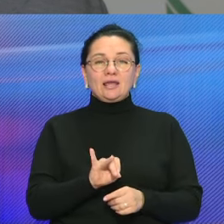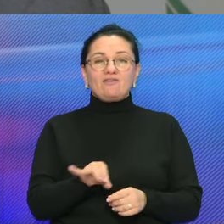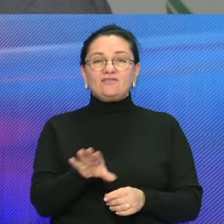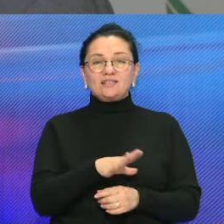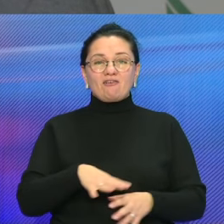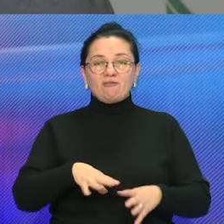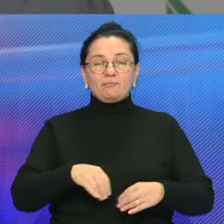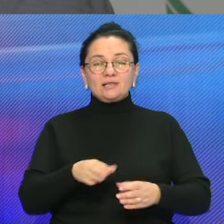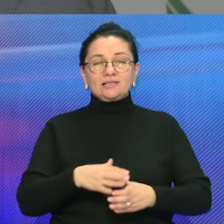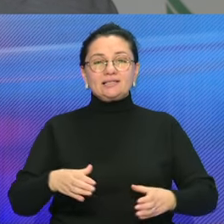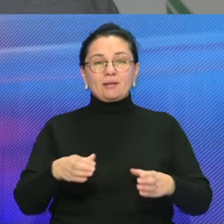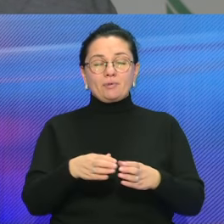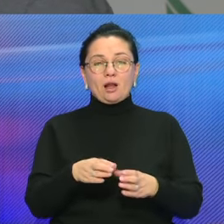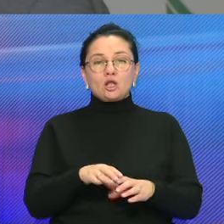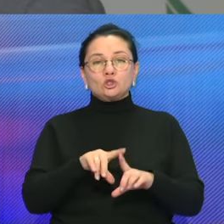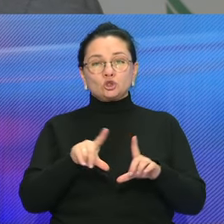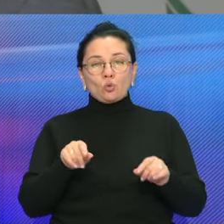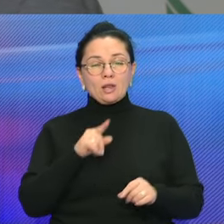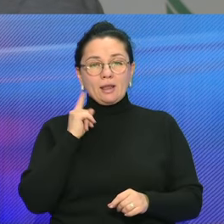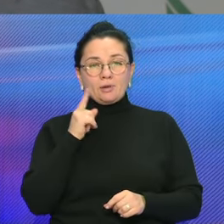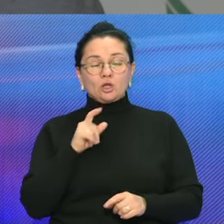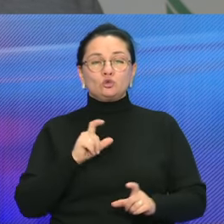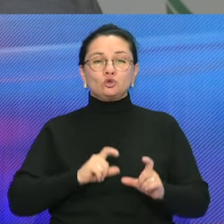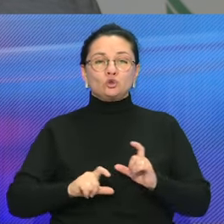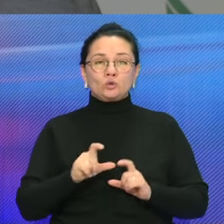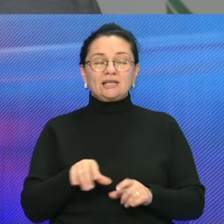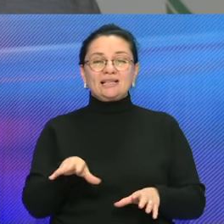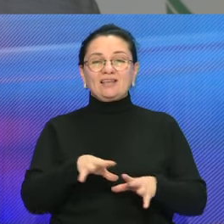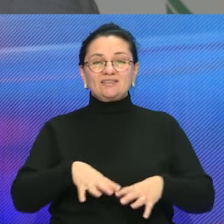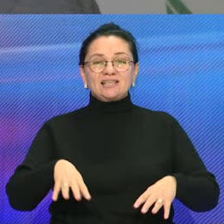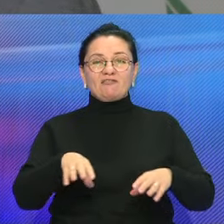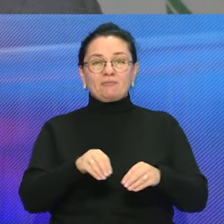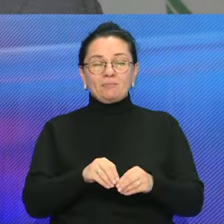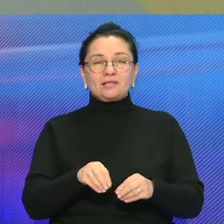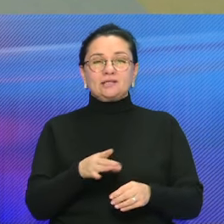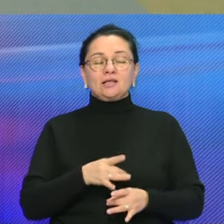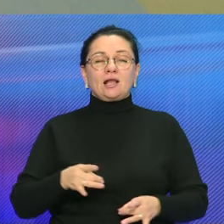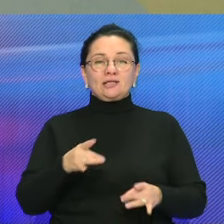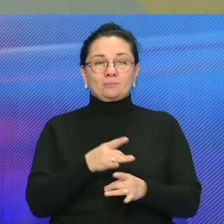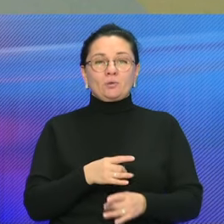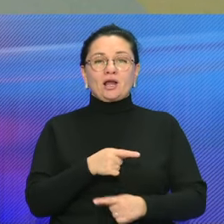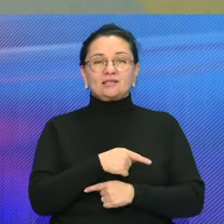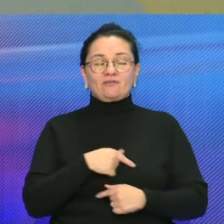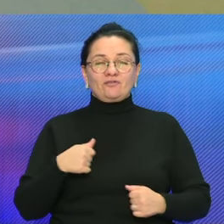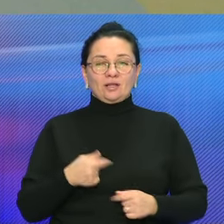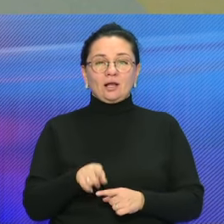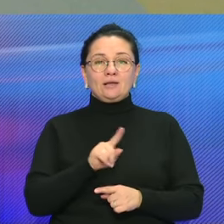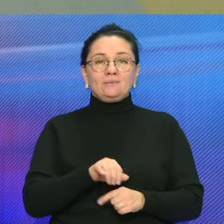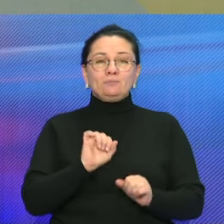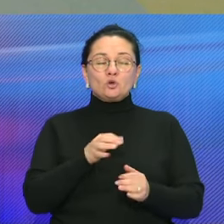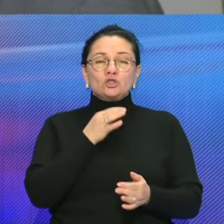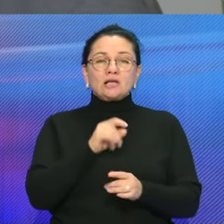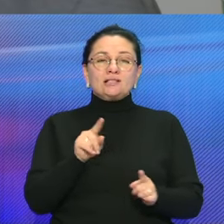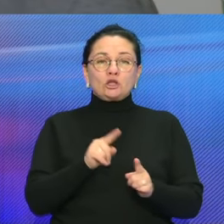уже и работающая молодежь, школьная молодежь и студенты, они уже все вместе на общем республиканском финале. Важно, конечно, что и